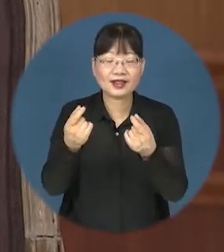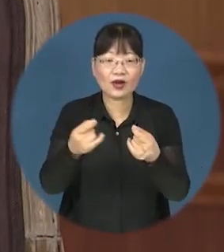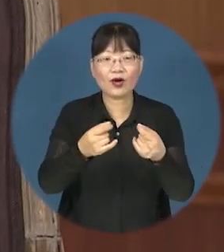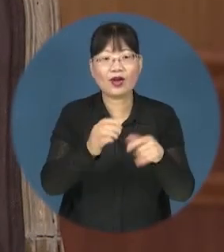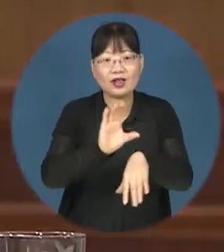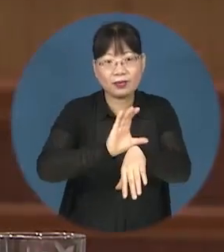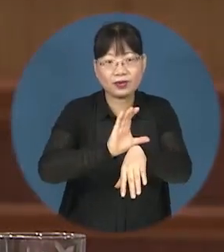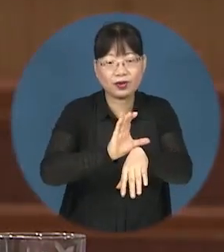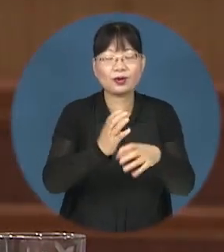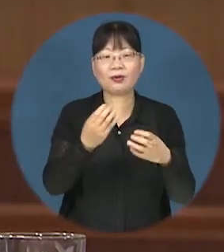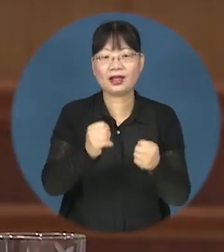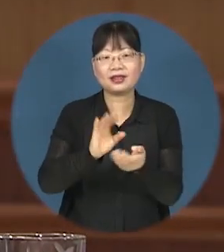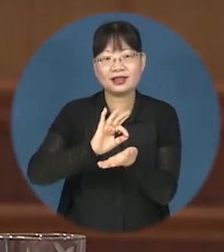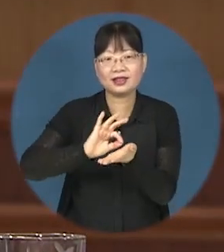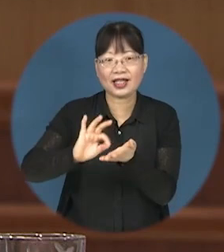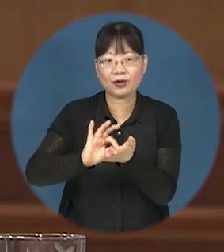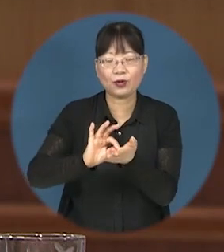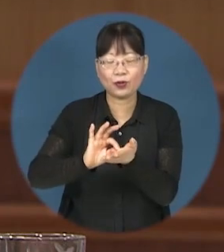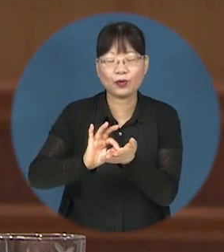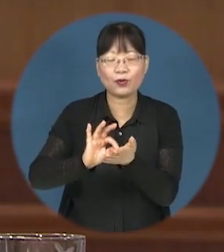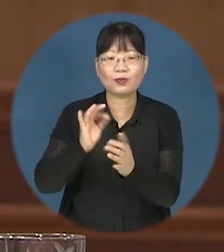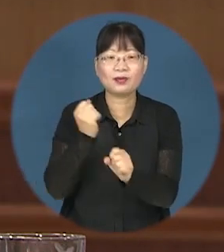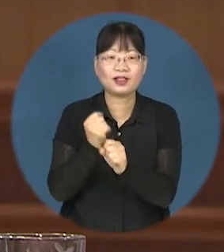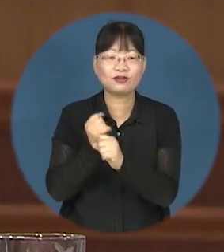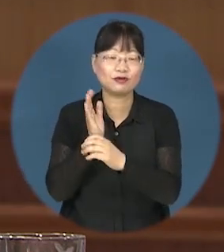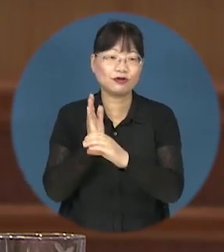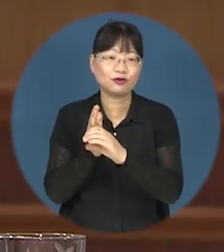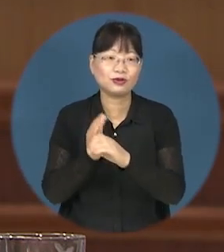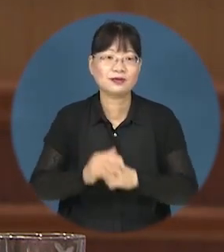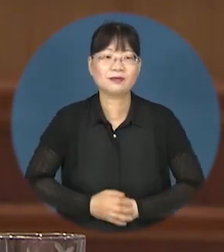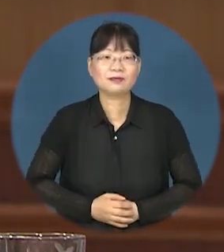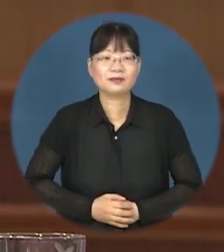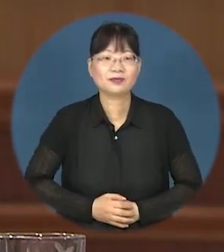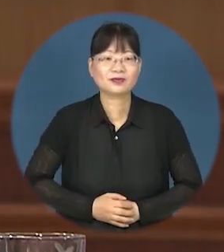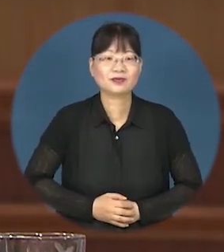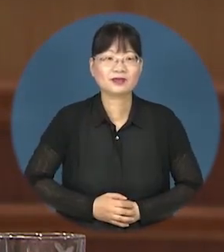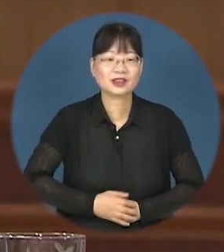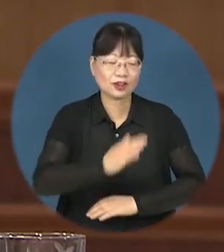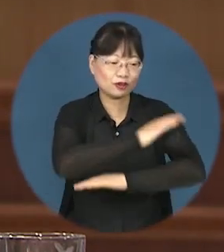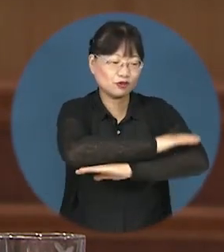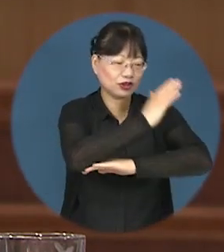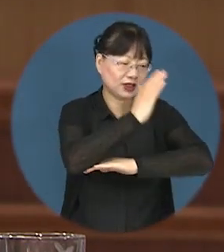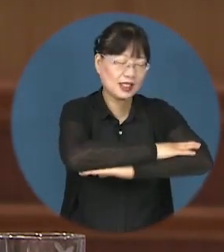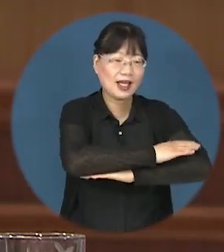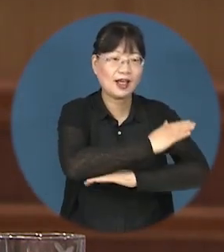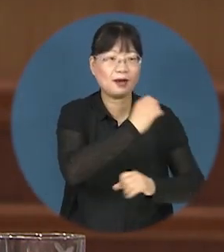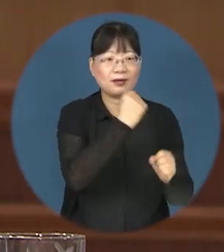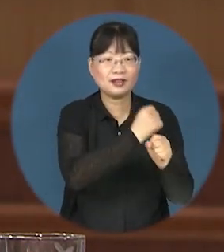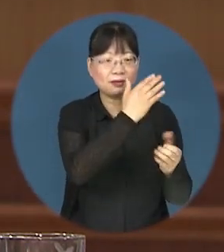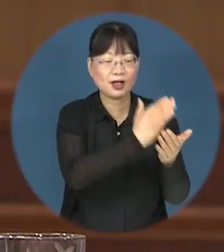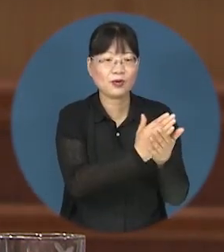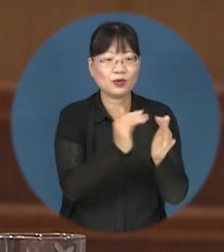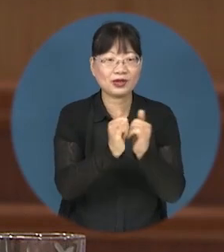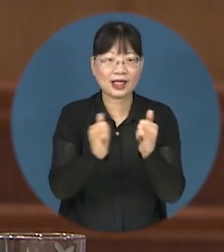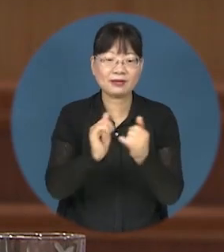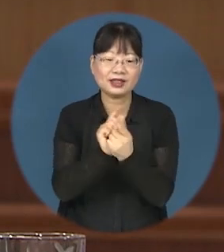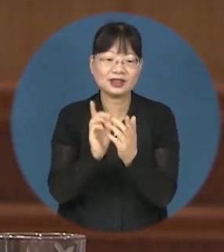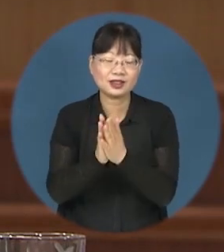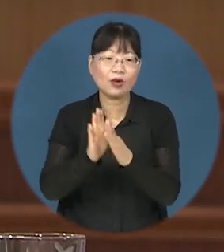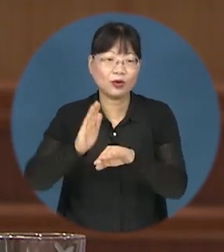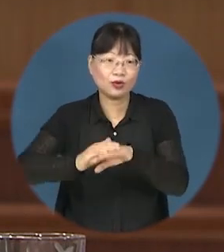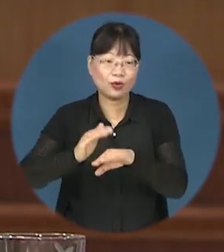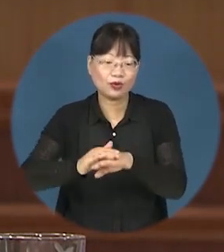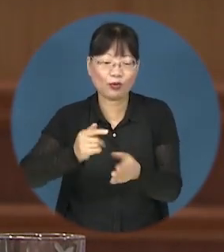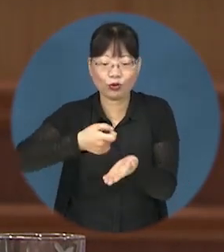하시고 계십니다 아 아 그러니까 활자로 인쇄 에 대해서 나오는거 말고 내 지금 직접 사람의 손으로 한다 에